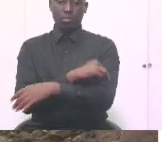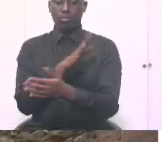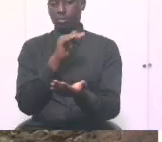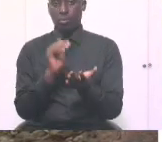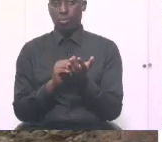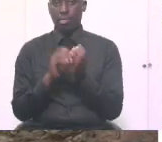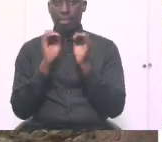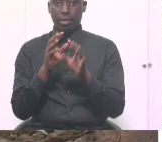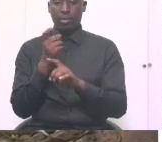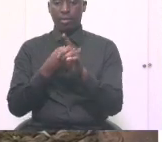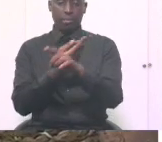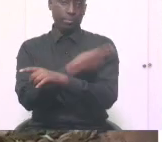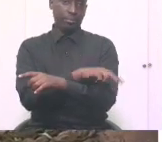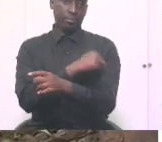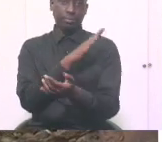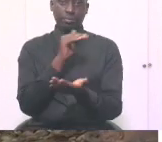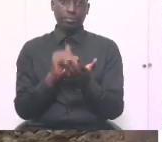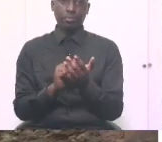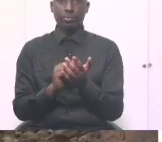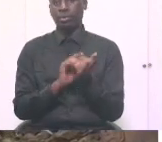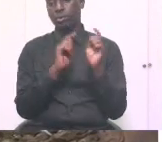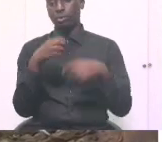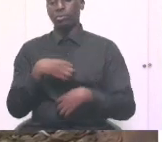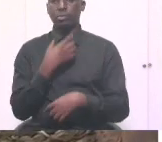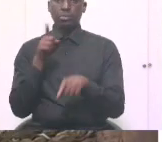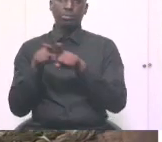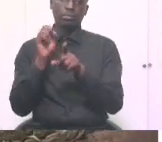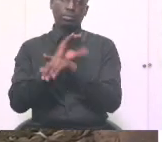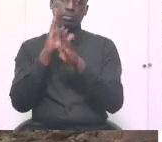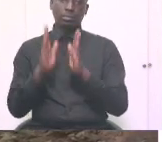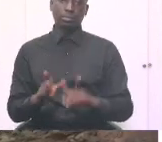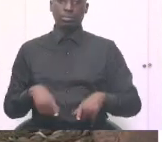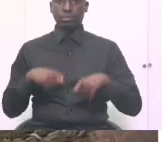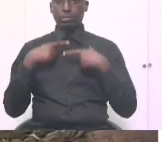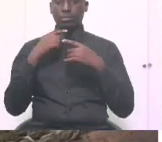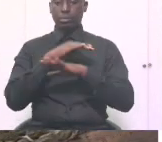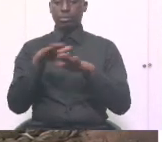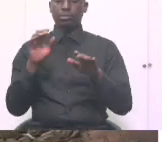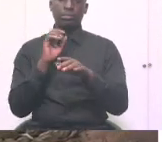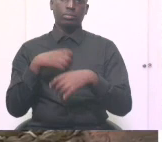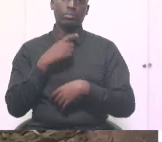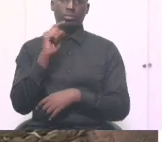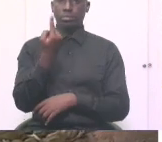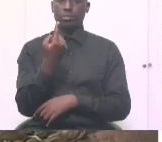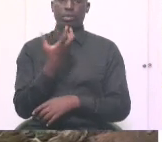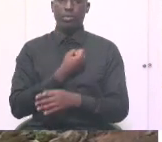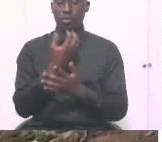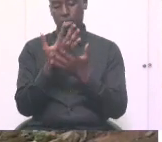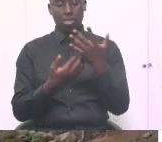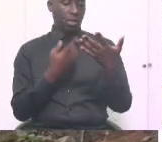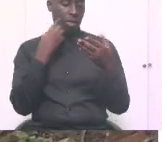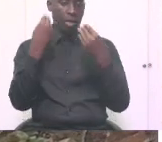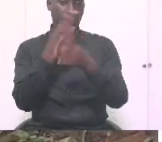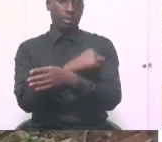nderabuzima iyo avuye ku kigo nderabuzima uramusura nk'umujyanama w'ubuzima ukimara kumusura bwa mbere ufata agafishe hawe na